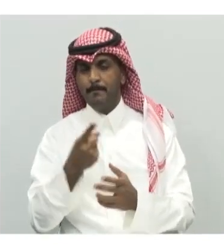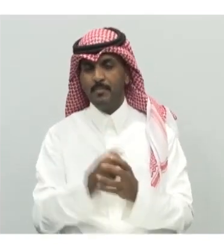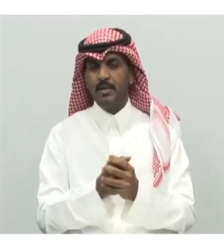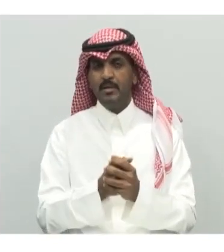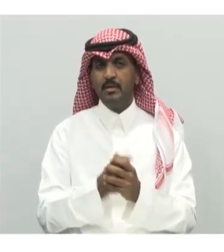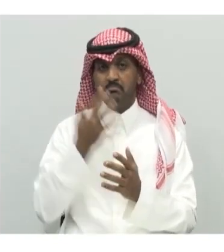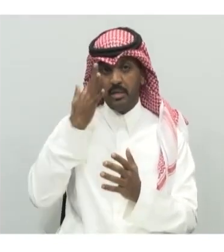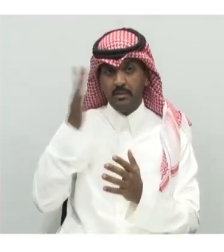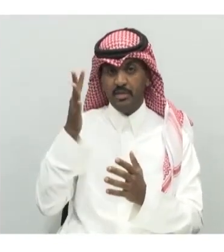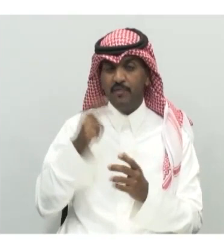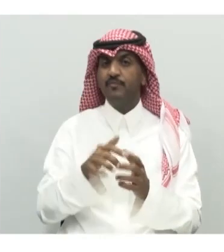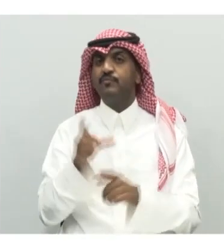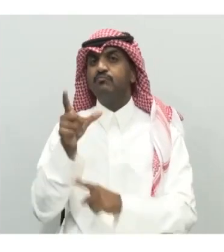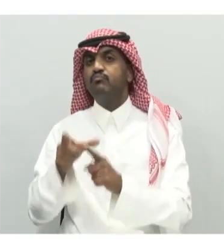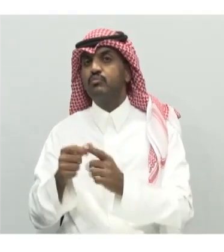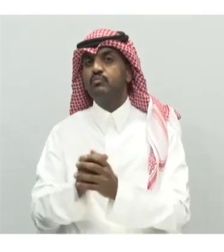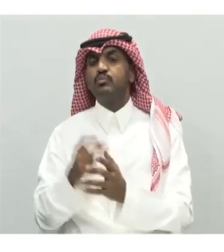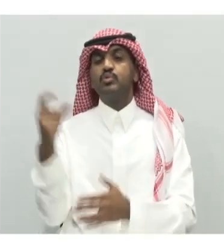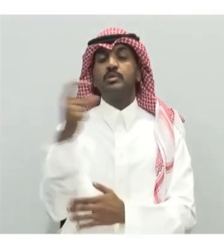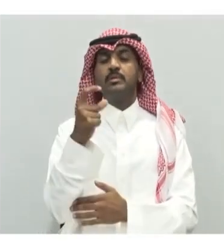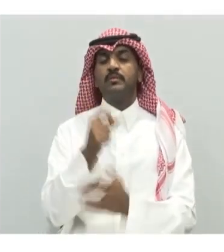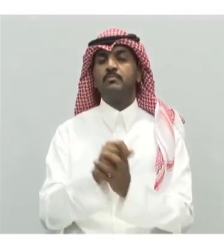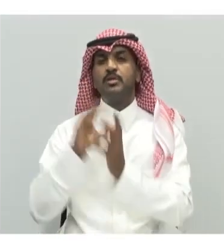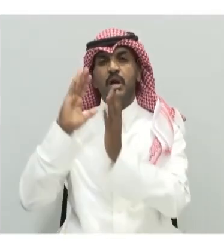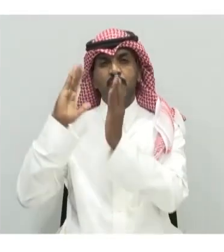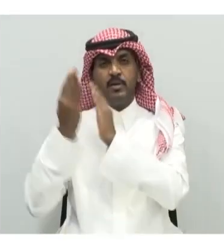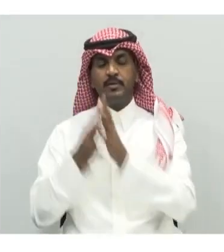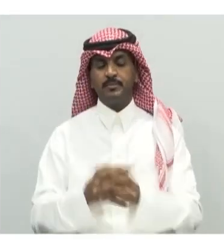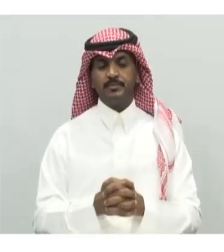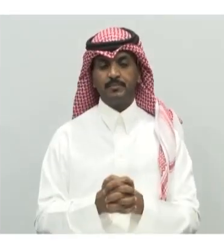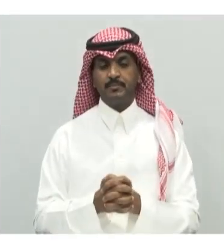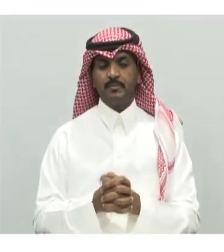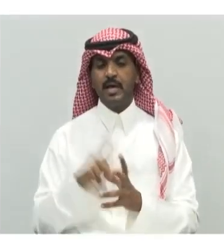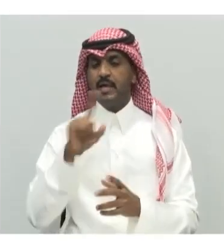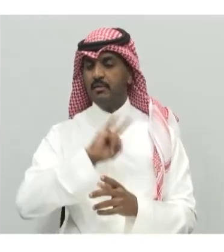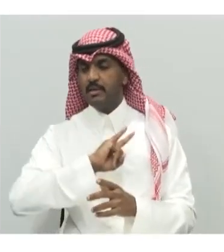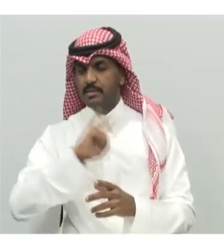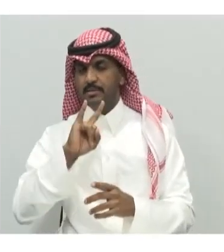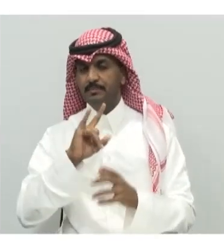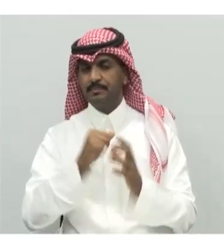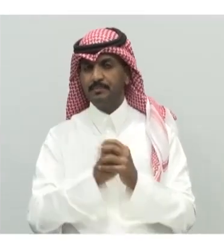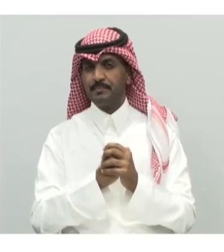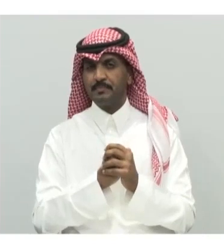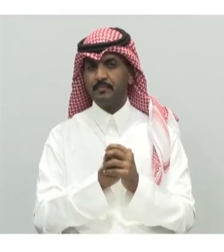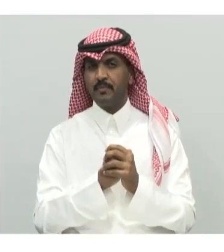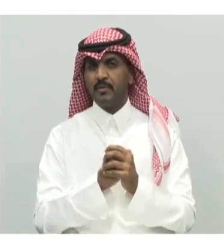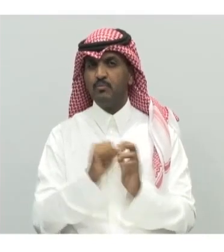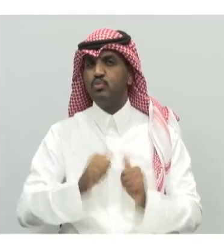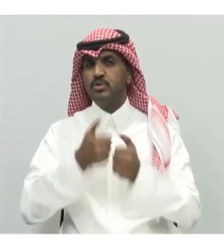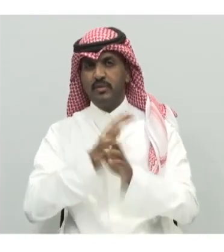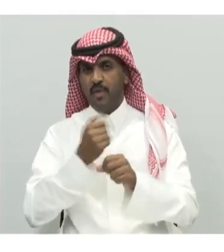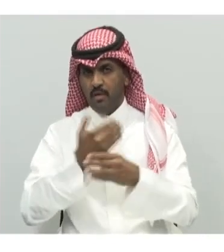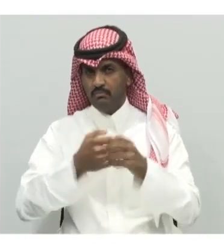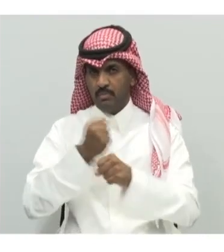اختراعات المسلمين في مجال الفلك اذا هذه ليست او ليست هذه المنجزات فقط